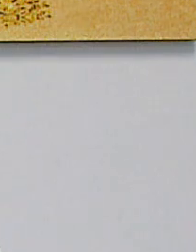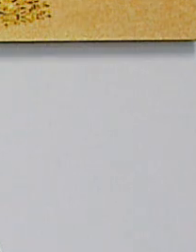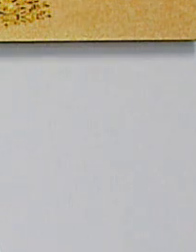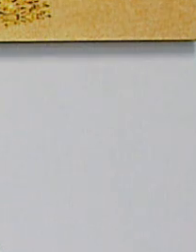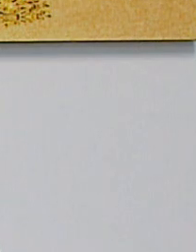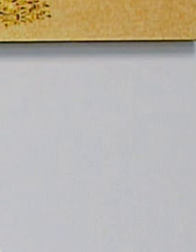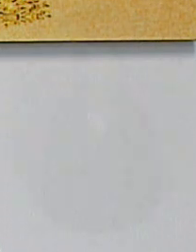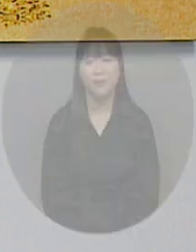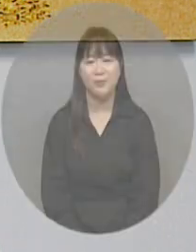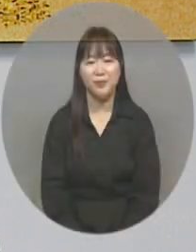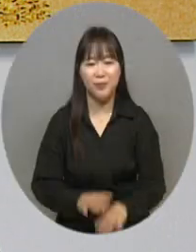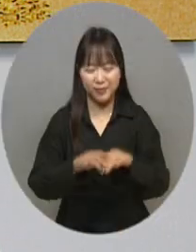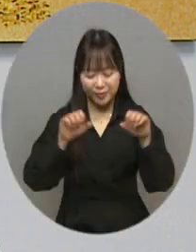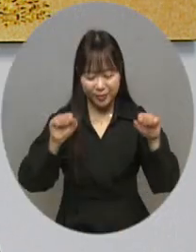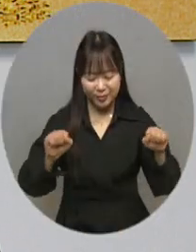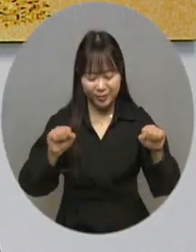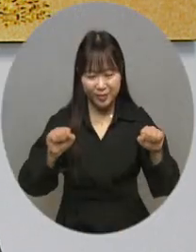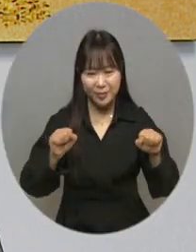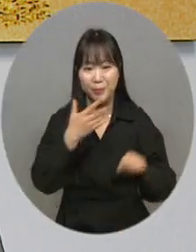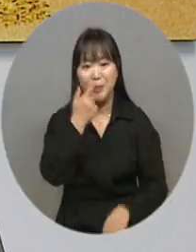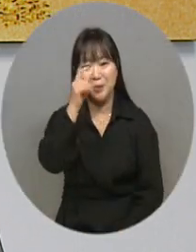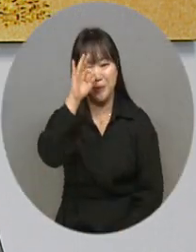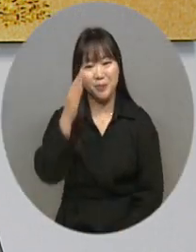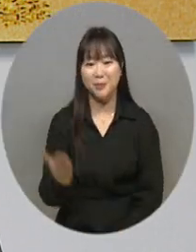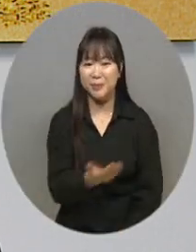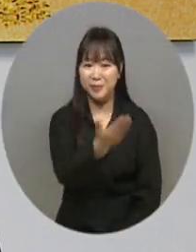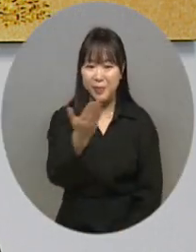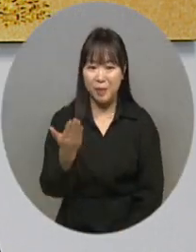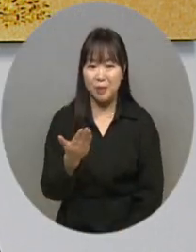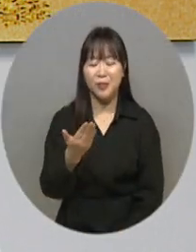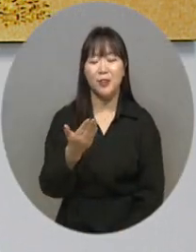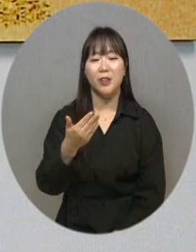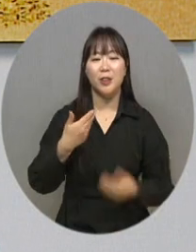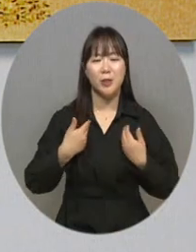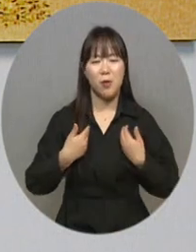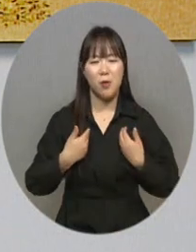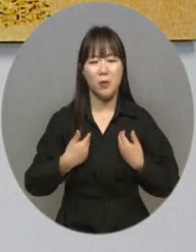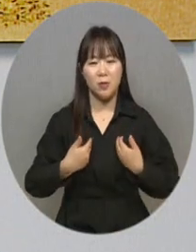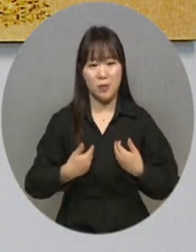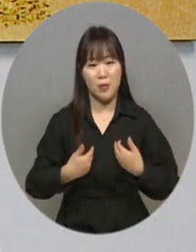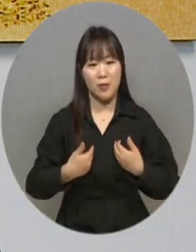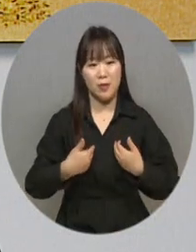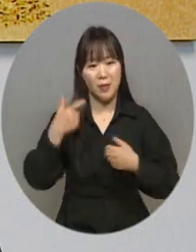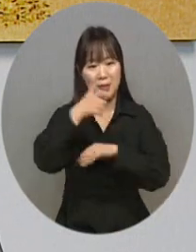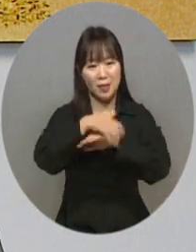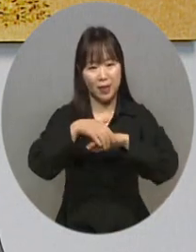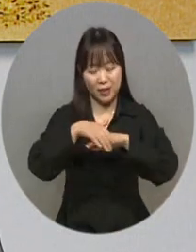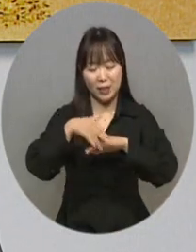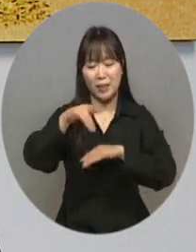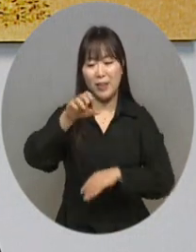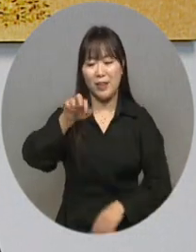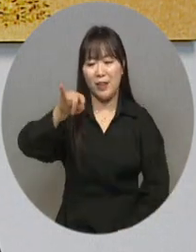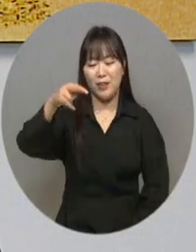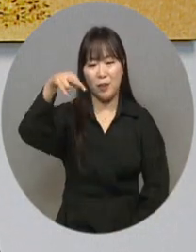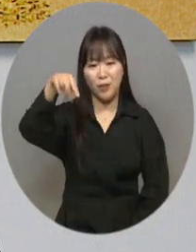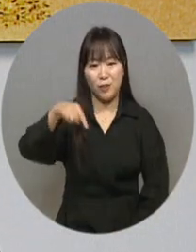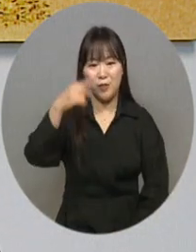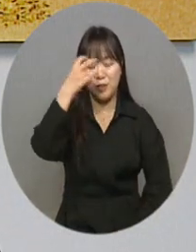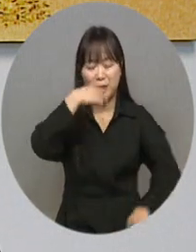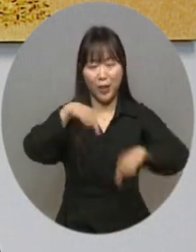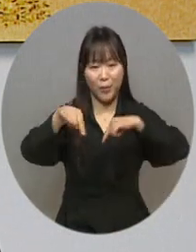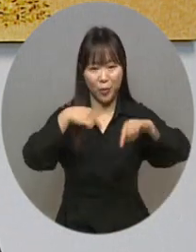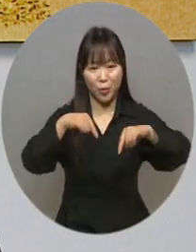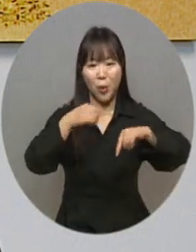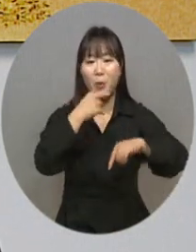안녕하세요. 옥지TV 시청자 여러분, 정적을 연출한 영화감독 장철수입니다. 방송 최초로